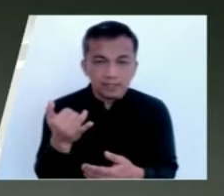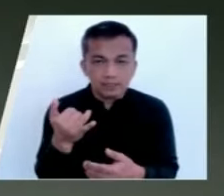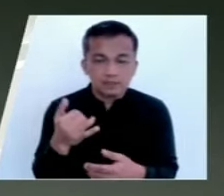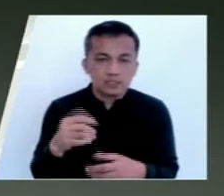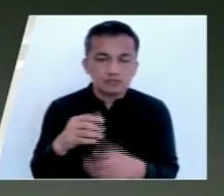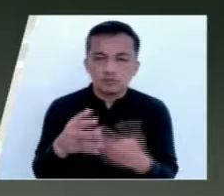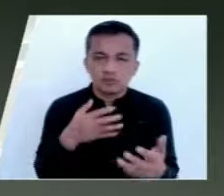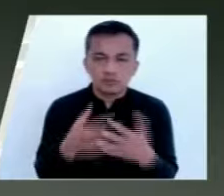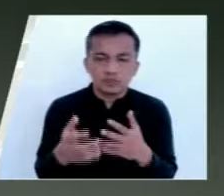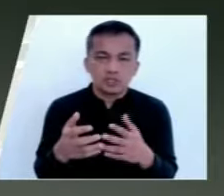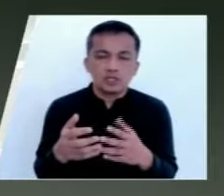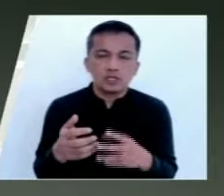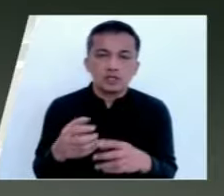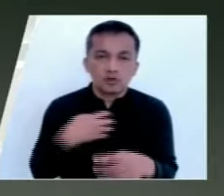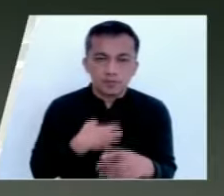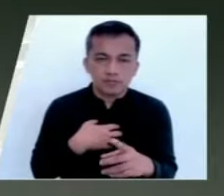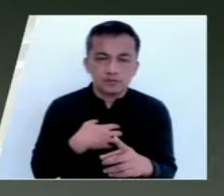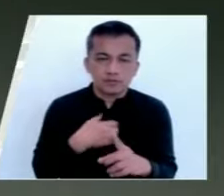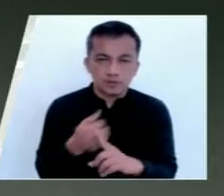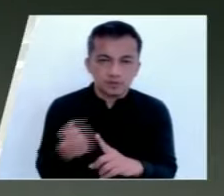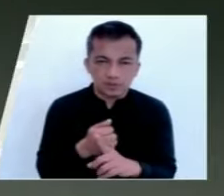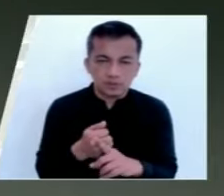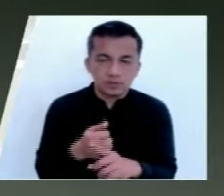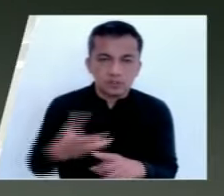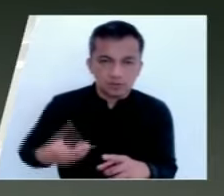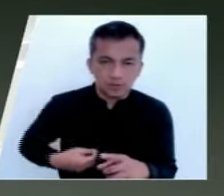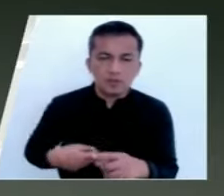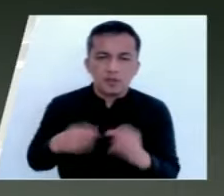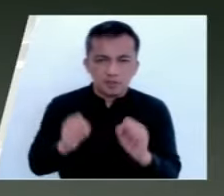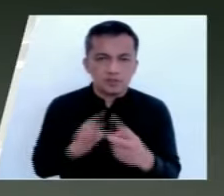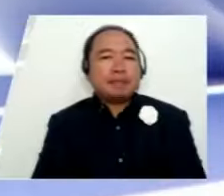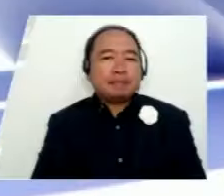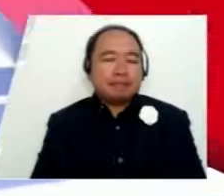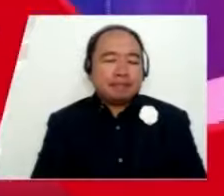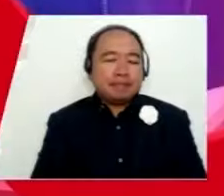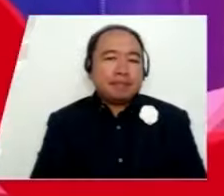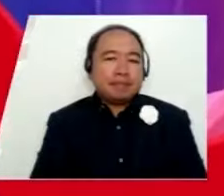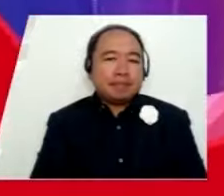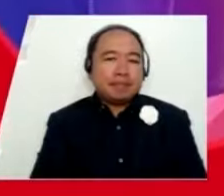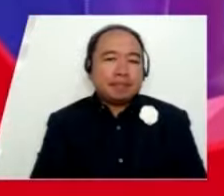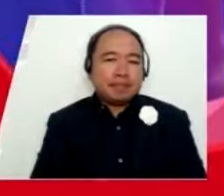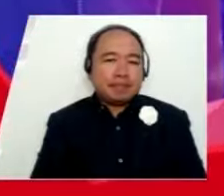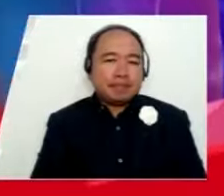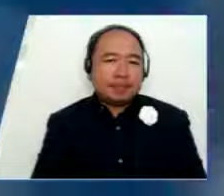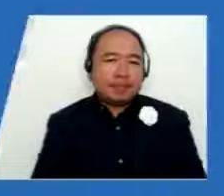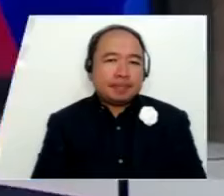katiwalian, diyak may katapat aksyon sa inyong Kapuso Action Man.